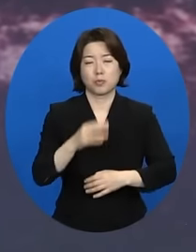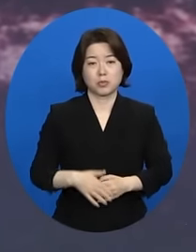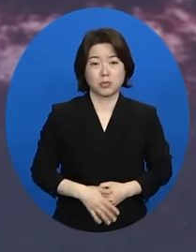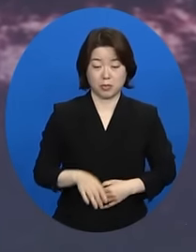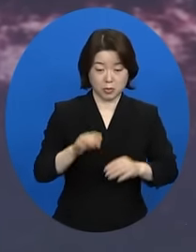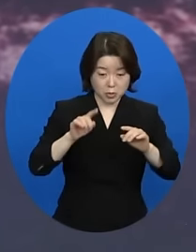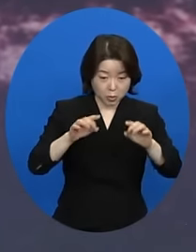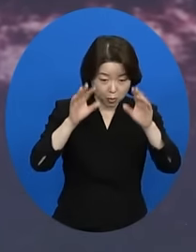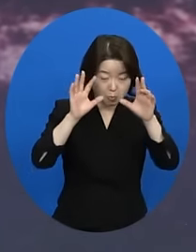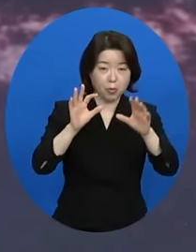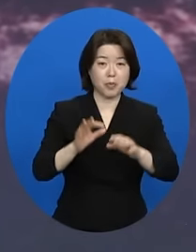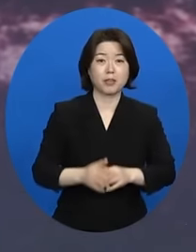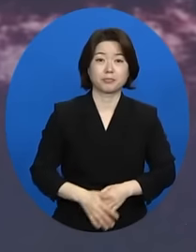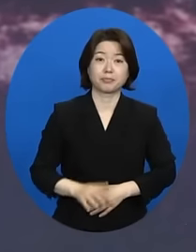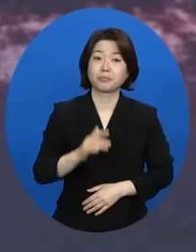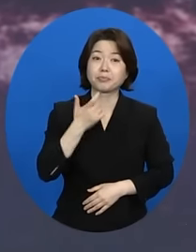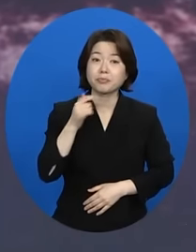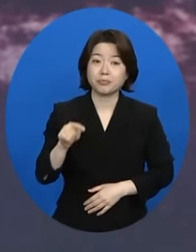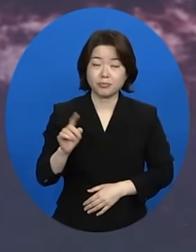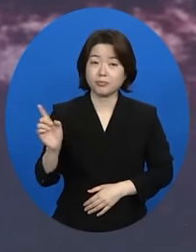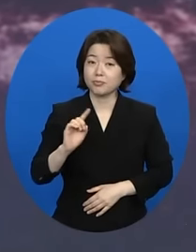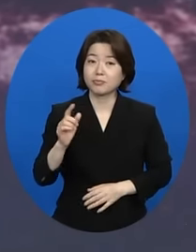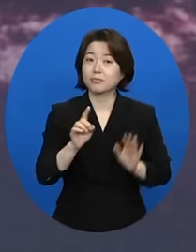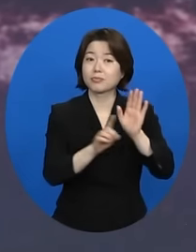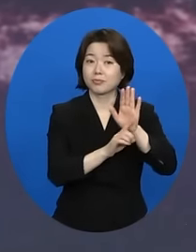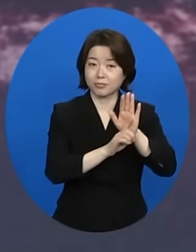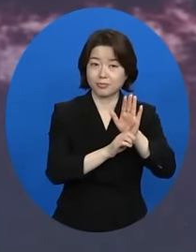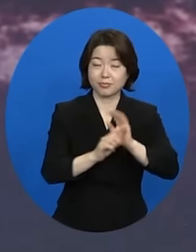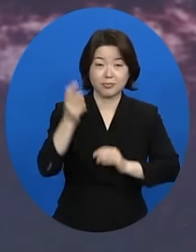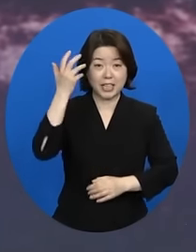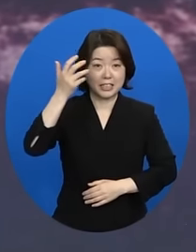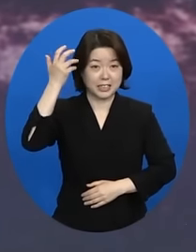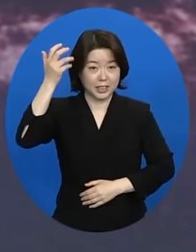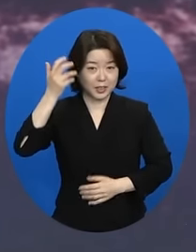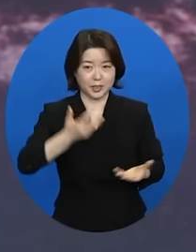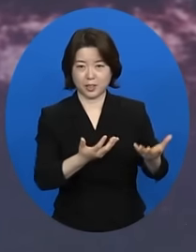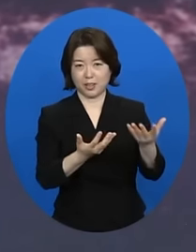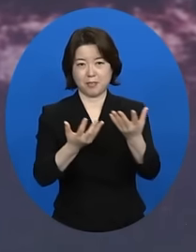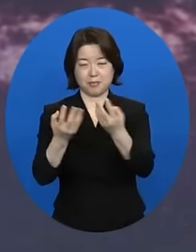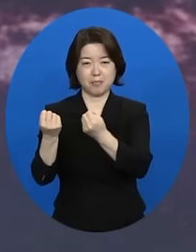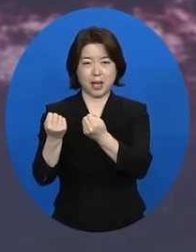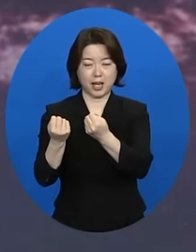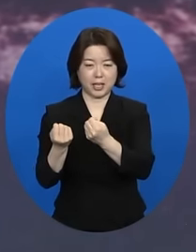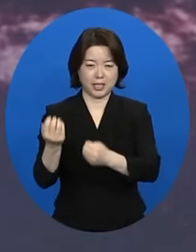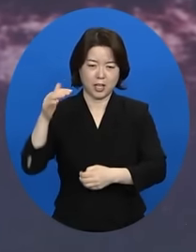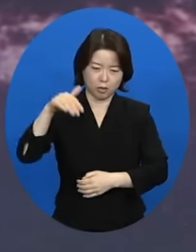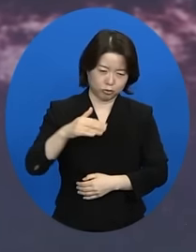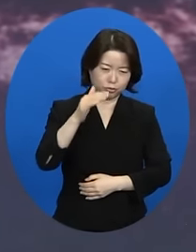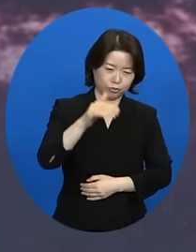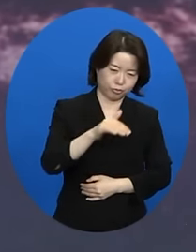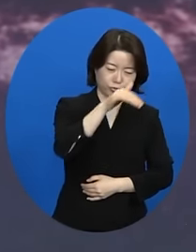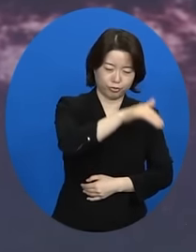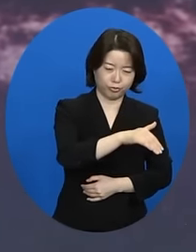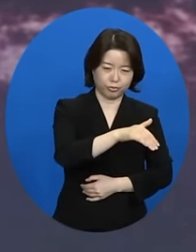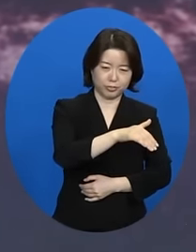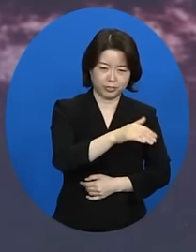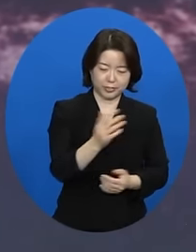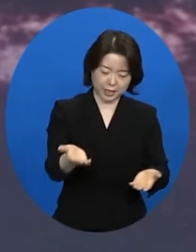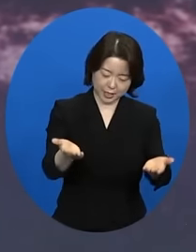야곱은 누구를 상징하냐면 정말 영적인 그 많은 굴곡의 여정을 다 지나온